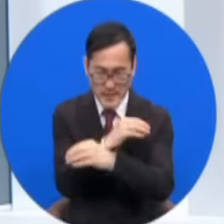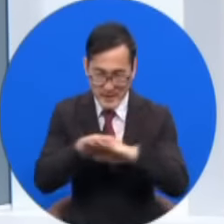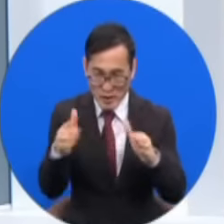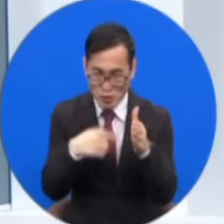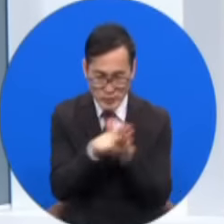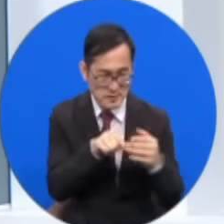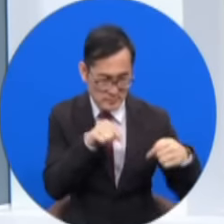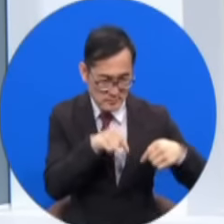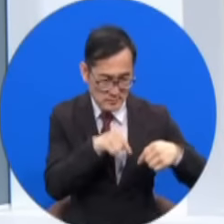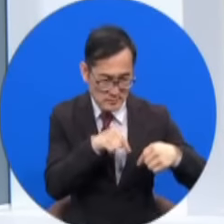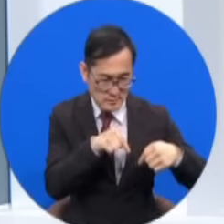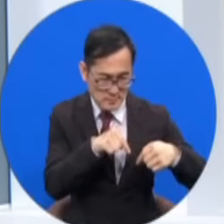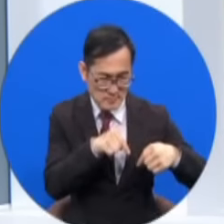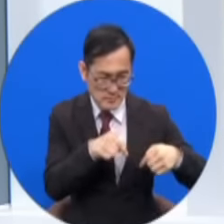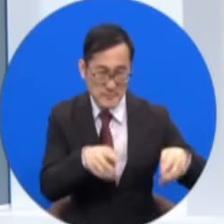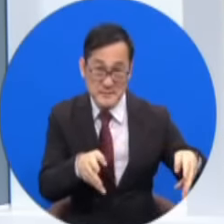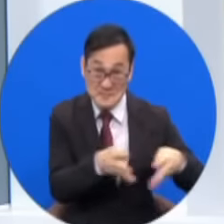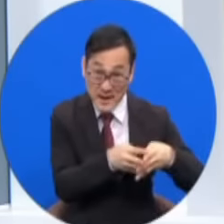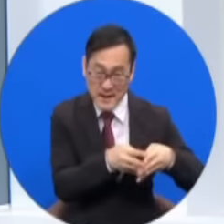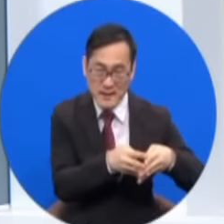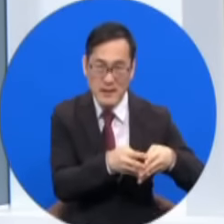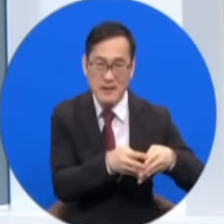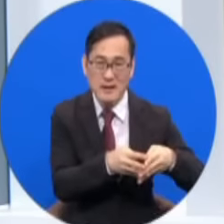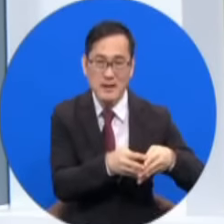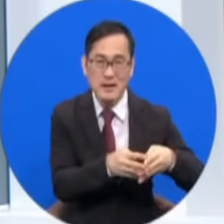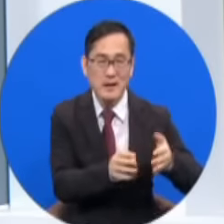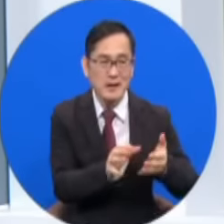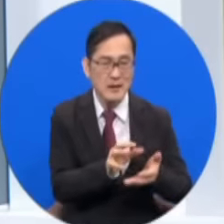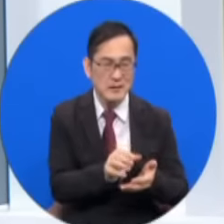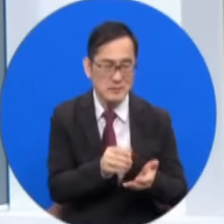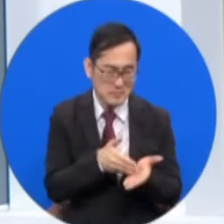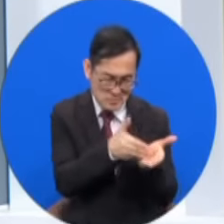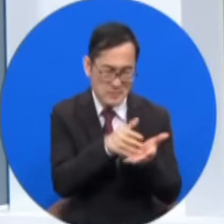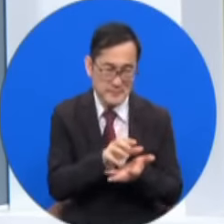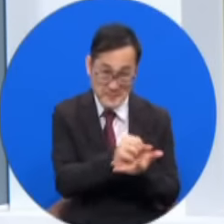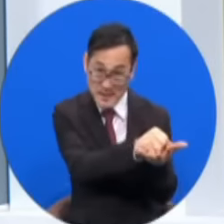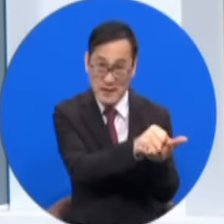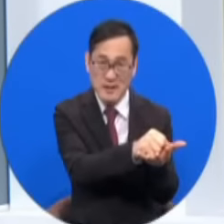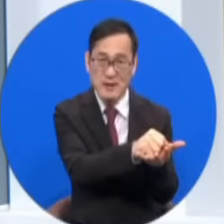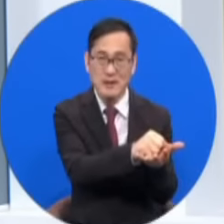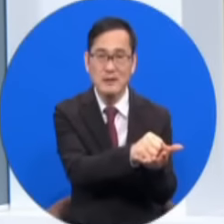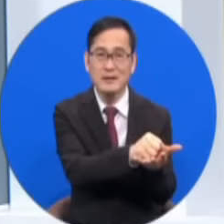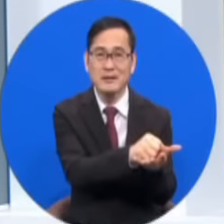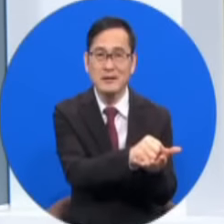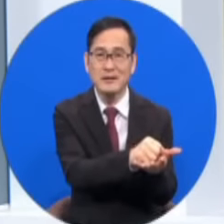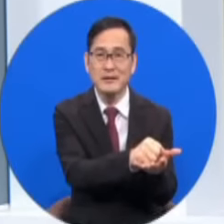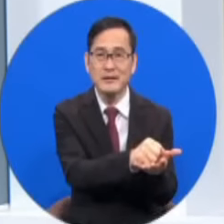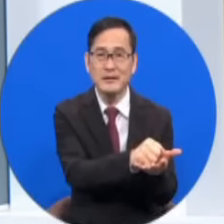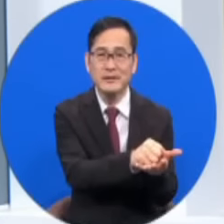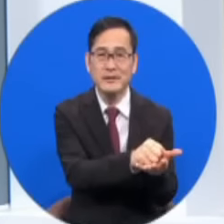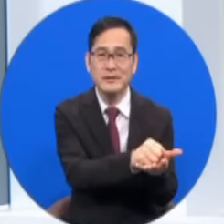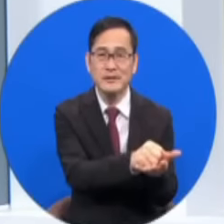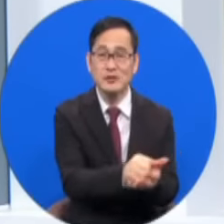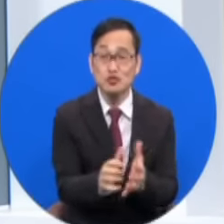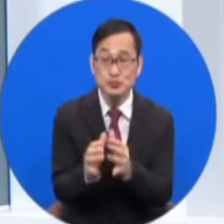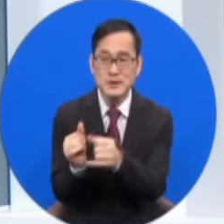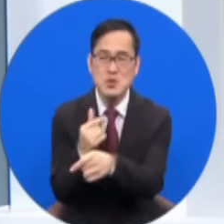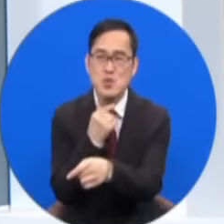어 대통령의 결단이 대통령께서 어 이것을 수용하고 어 우리 지금 당이 느끼고 있는 국민들의 민심의